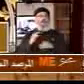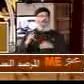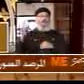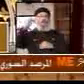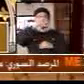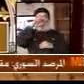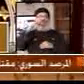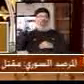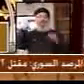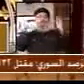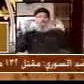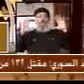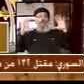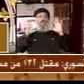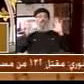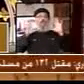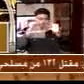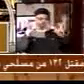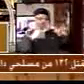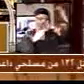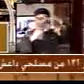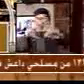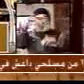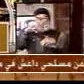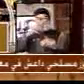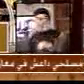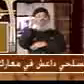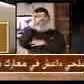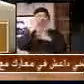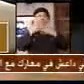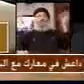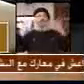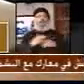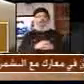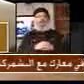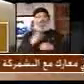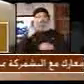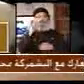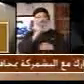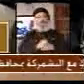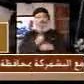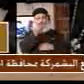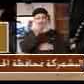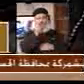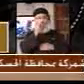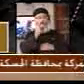الطيور اللي بتطير ده هي تيجي وتسكن فيه. كم عندك؟ قد حبه